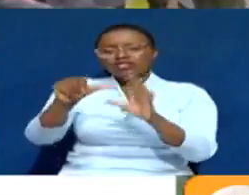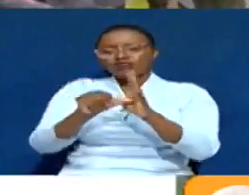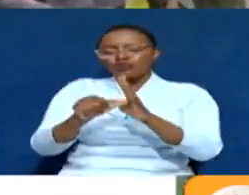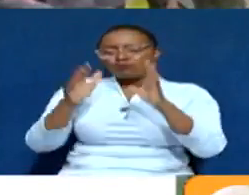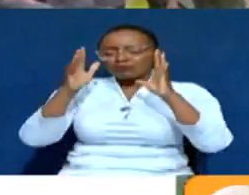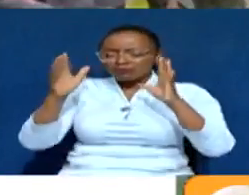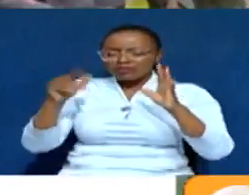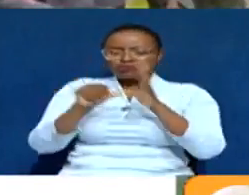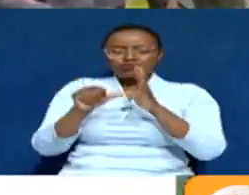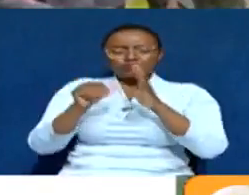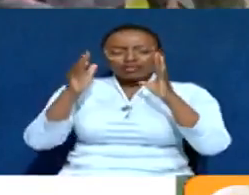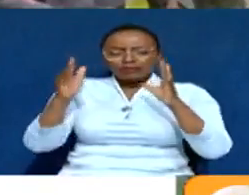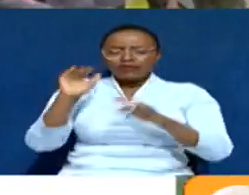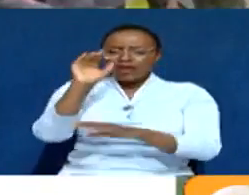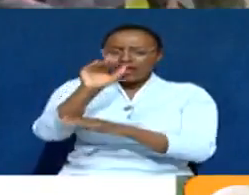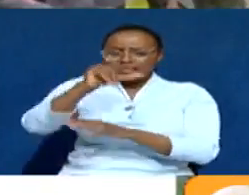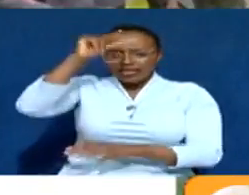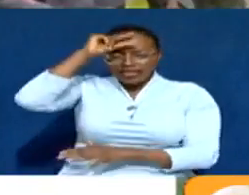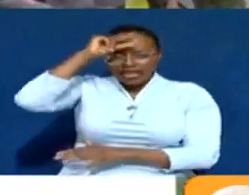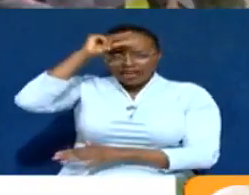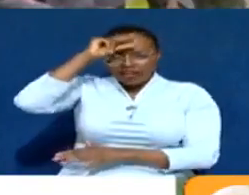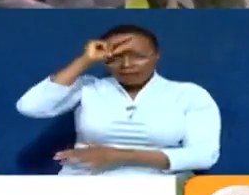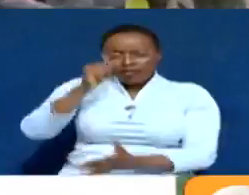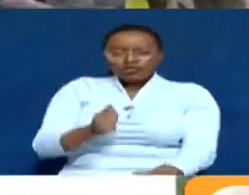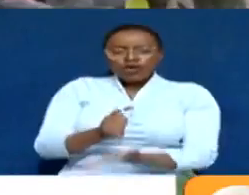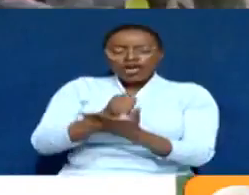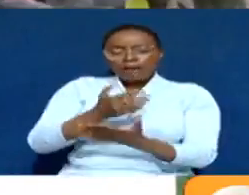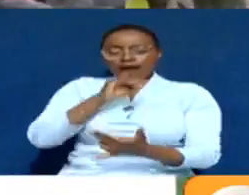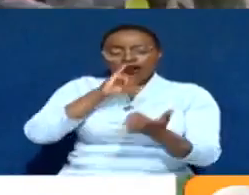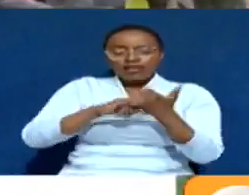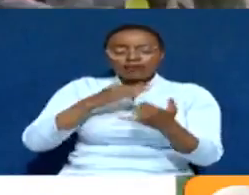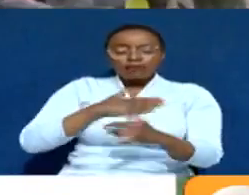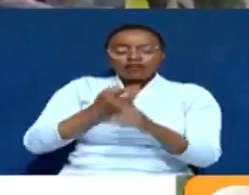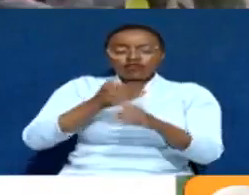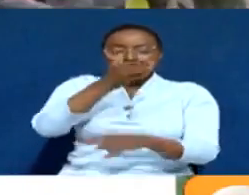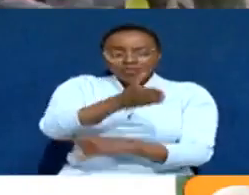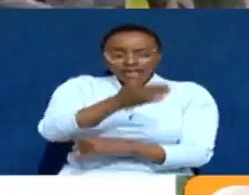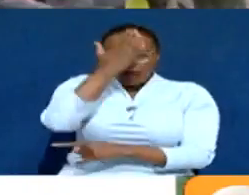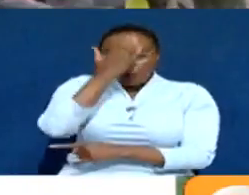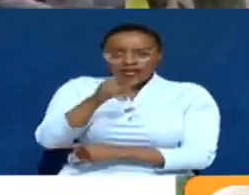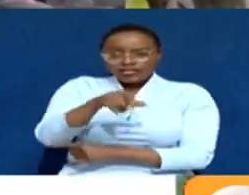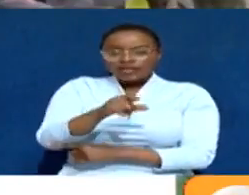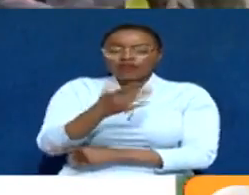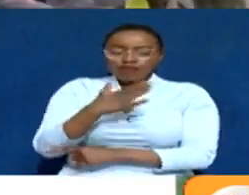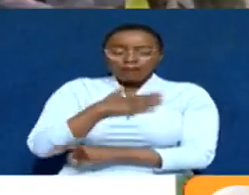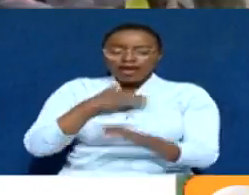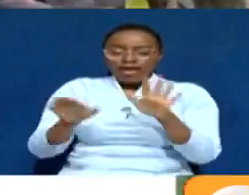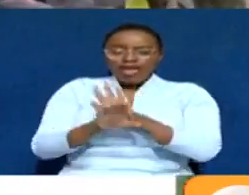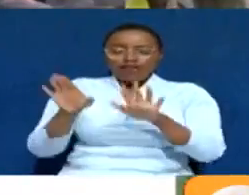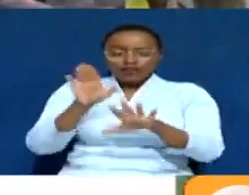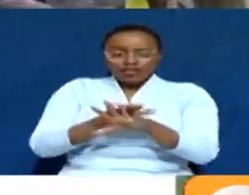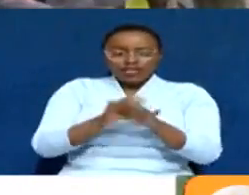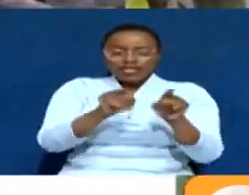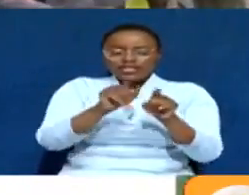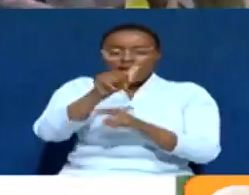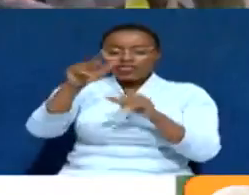ni kila kitu ni shida tu. Kwa hiyo naomba serikali msaidie mume wangu atoke huko, yeye ndo alikuwa ni kila kitu changu in future. Na hakuna